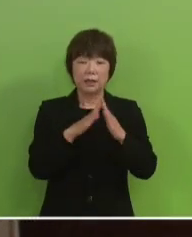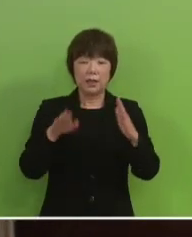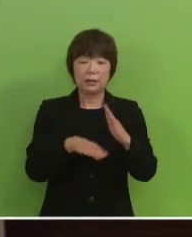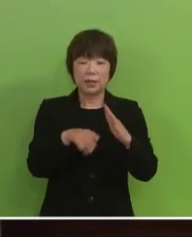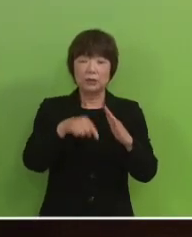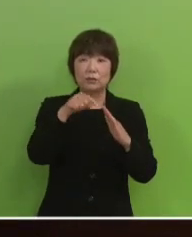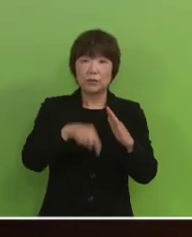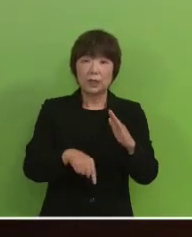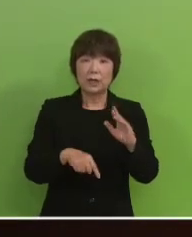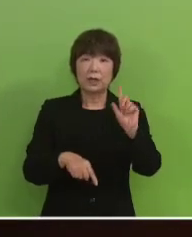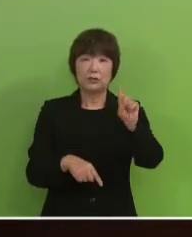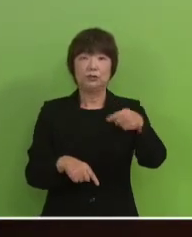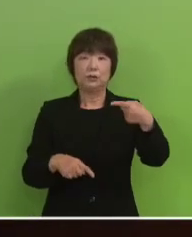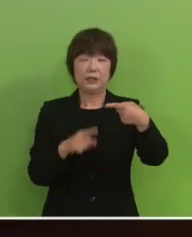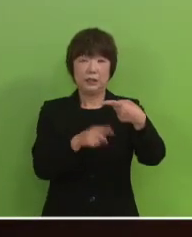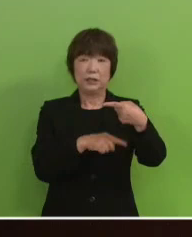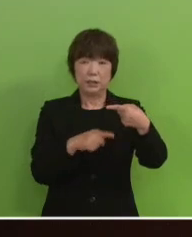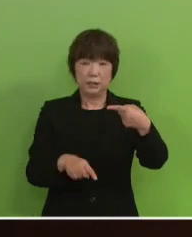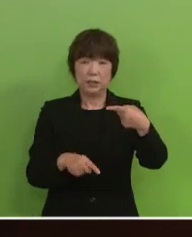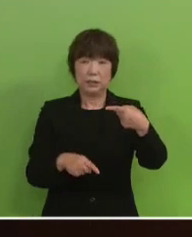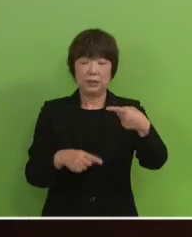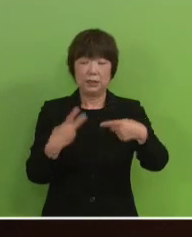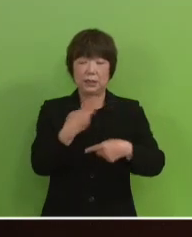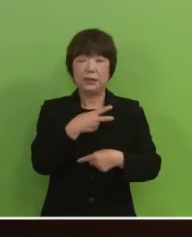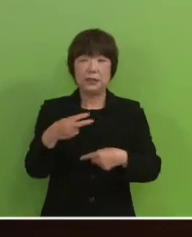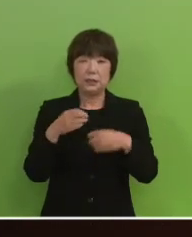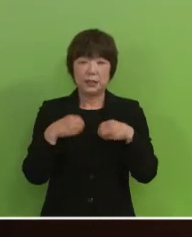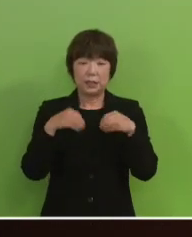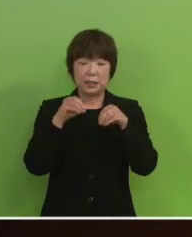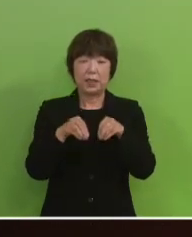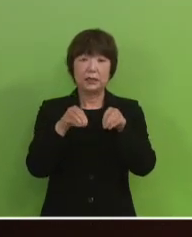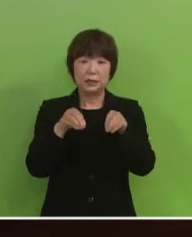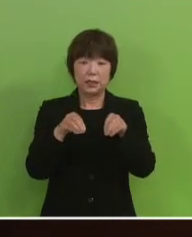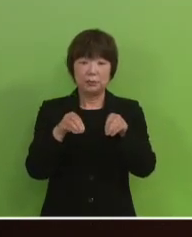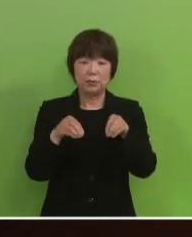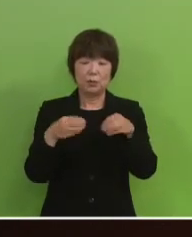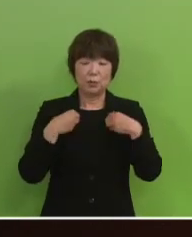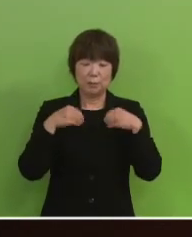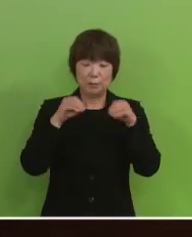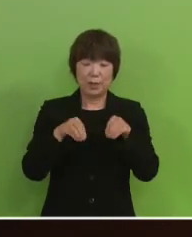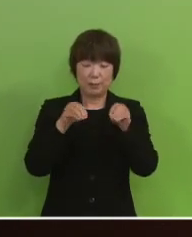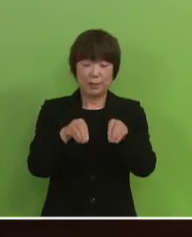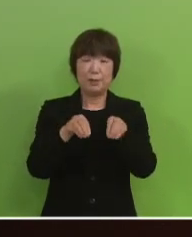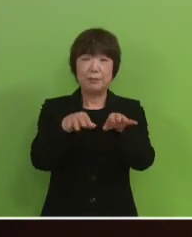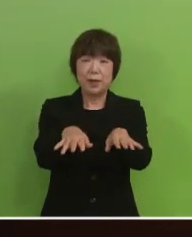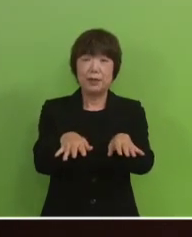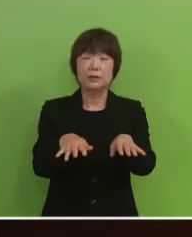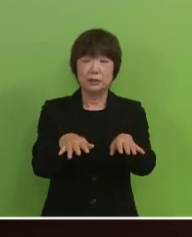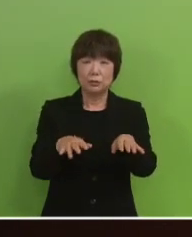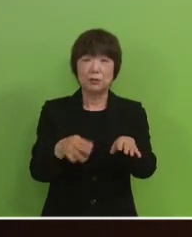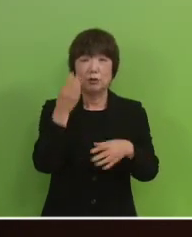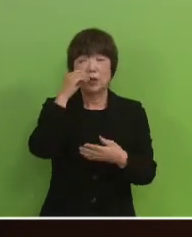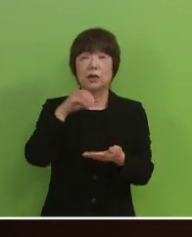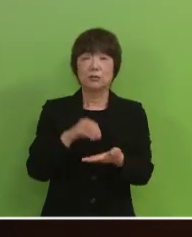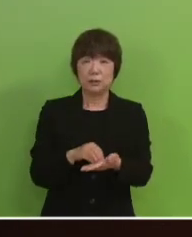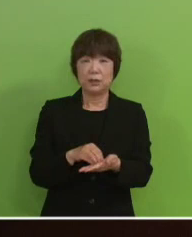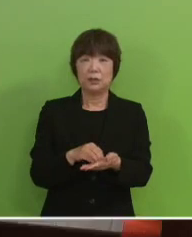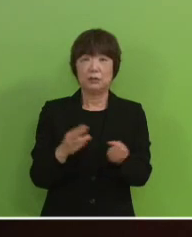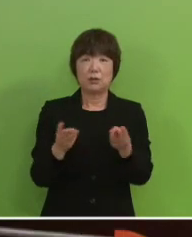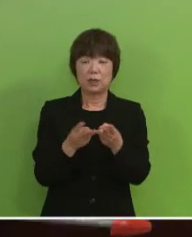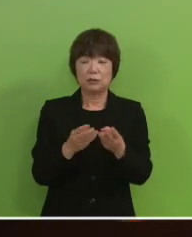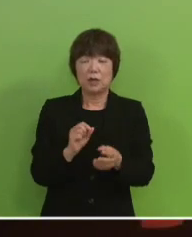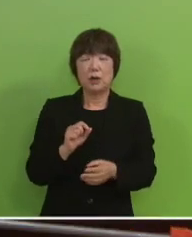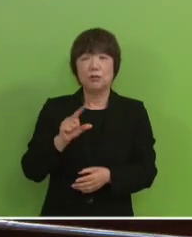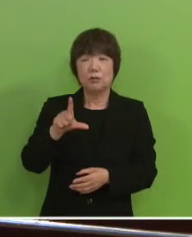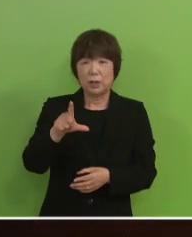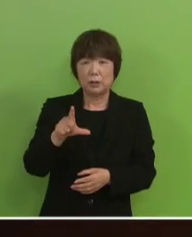が11名と二次感染あるいは3次感染とみられる方の確認が増加して